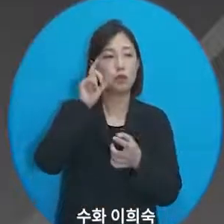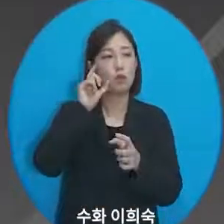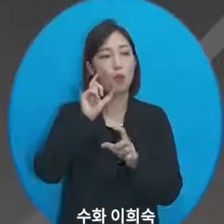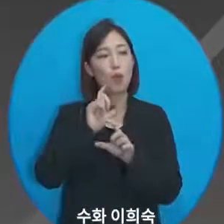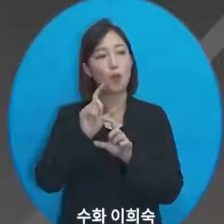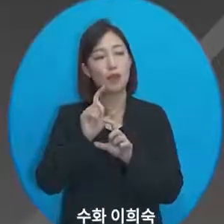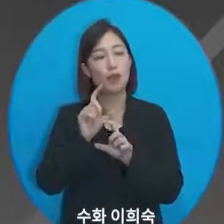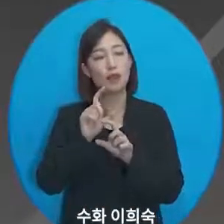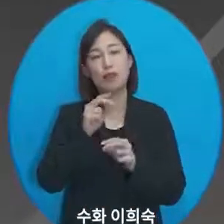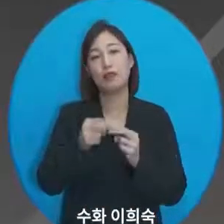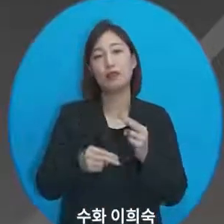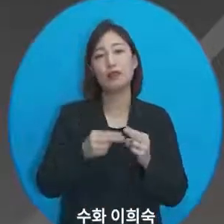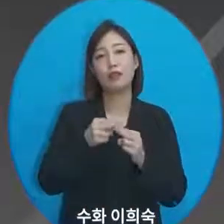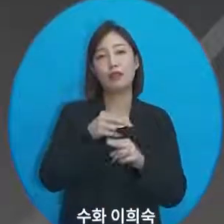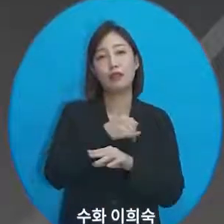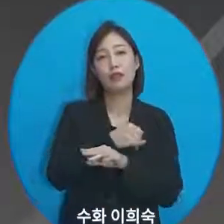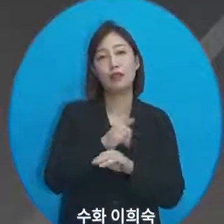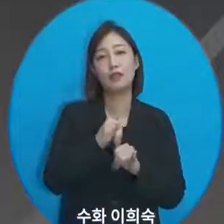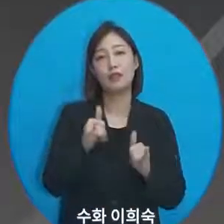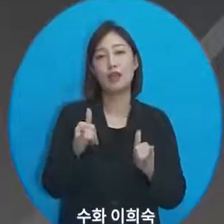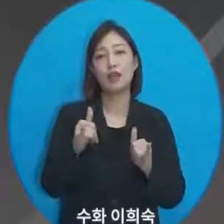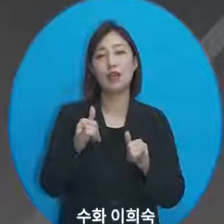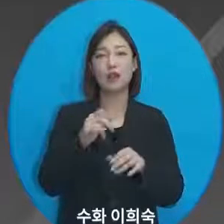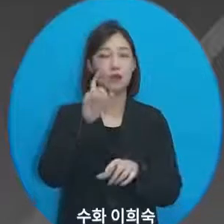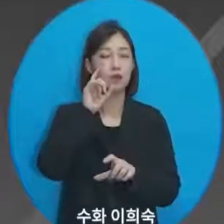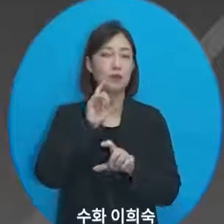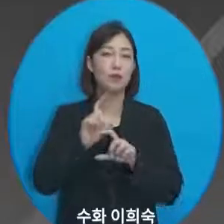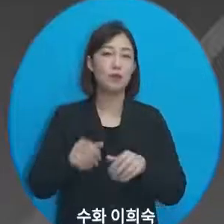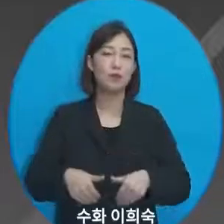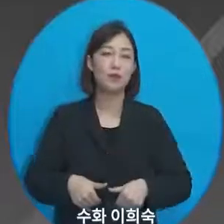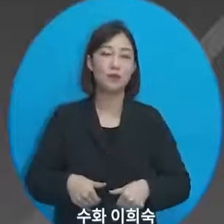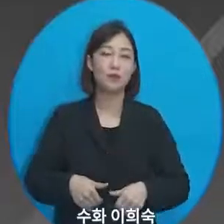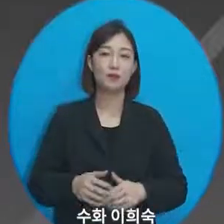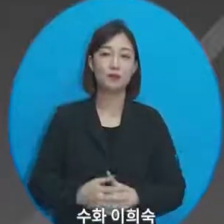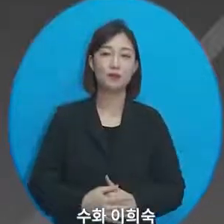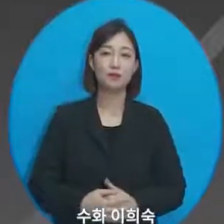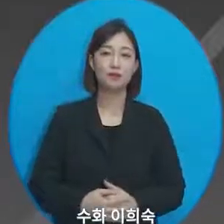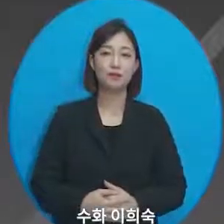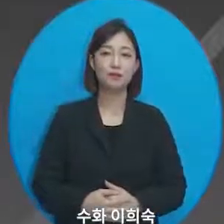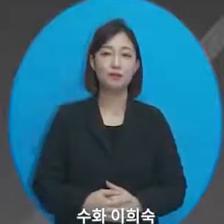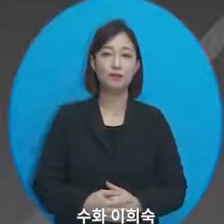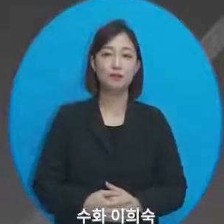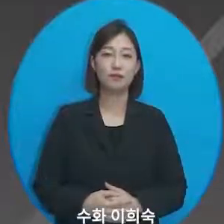디자인에서 고민을 해야 될 사항이라고 이야기할 수가 있습니다.